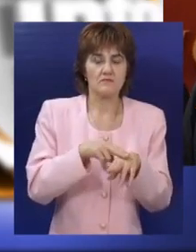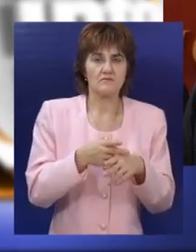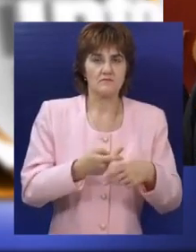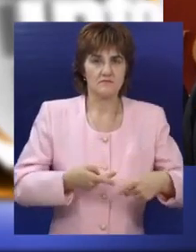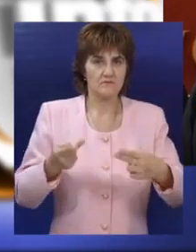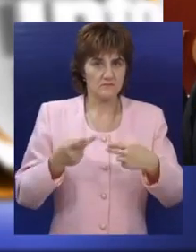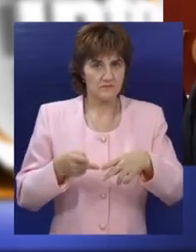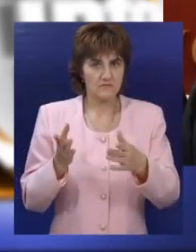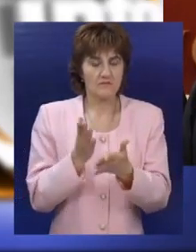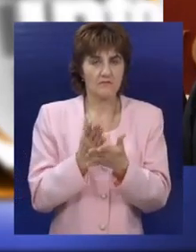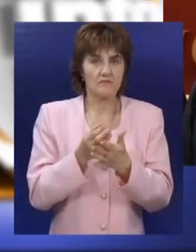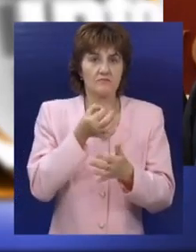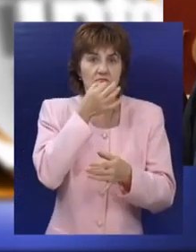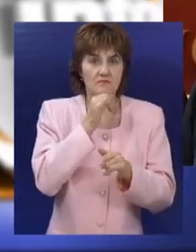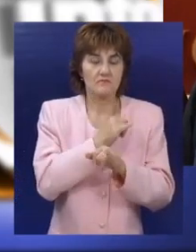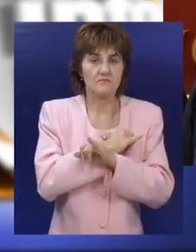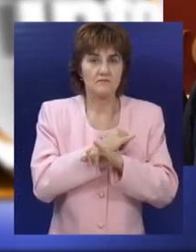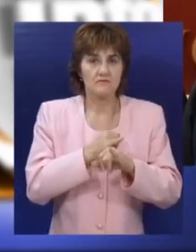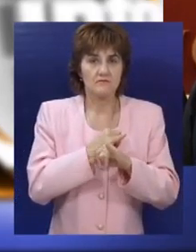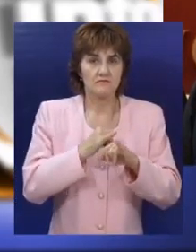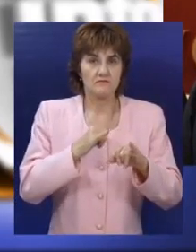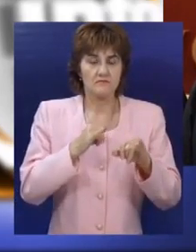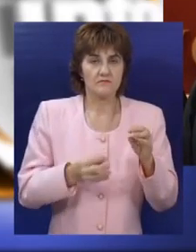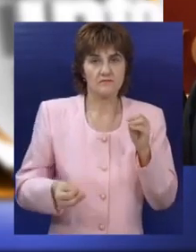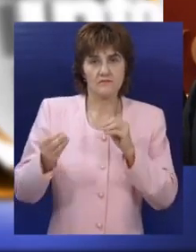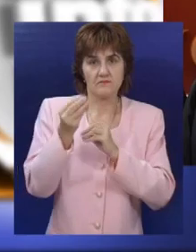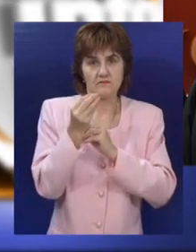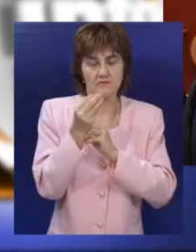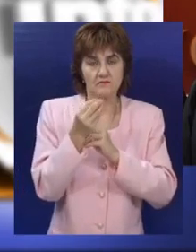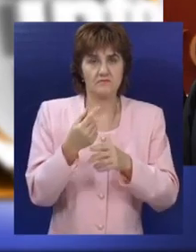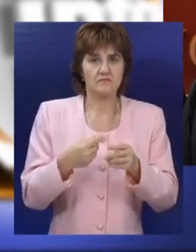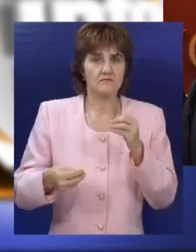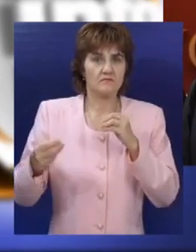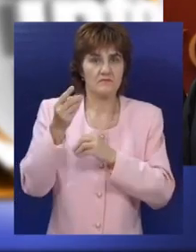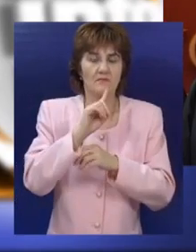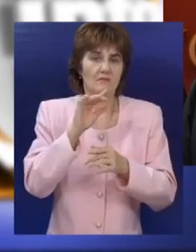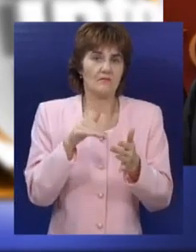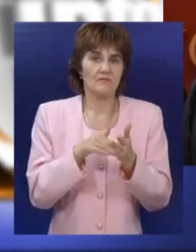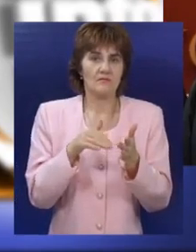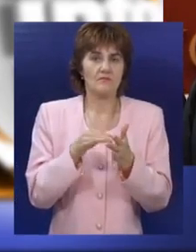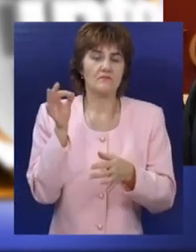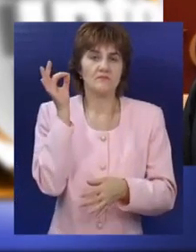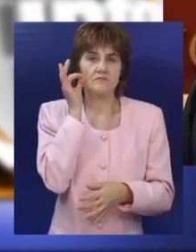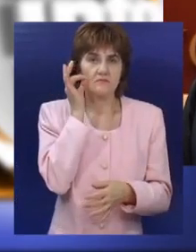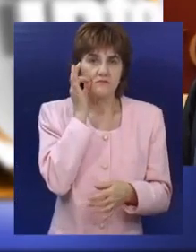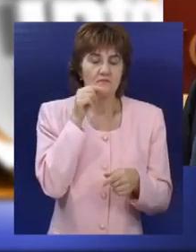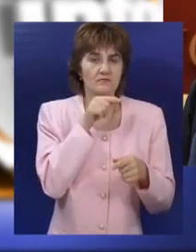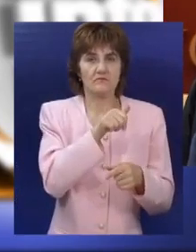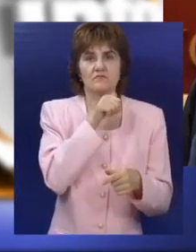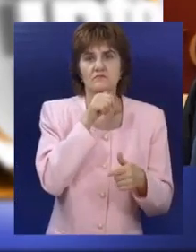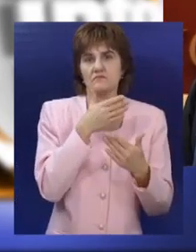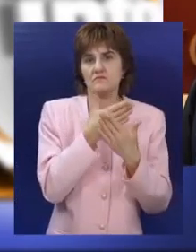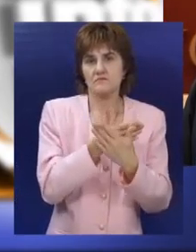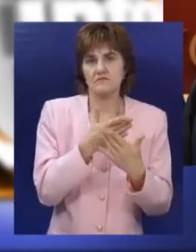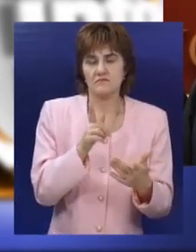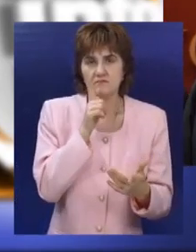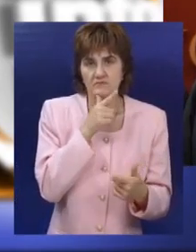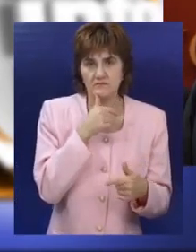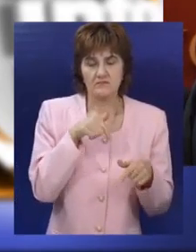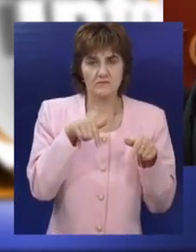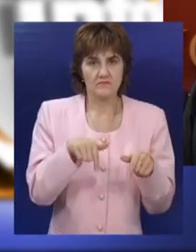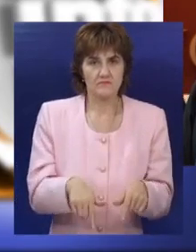što znači da ćemo poboljšavati naš spoljnotrgovinski bilans, a treba naglasiti, ne treba toga da se stidimo, da je ovo najmodernija vinarija ne samo